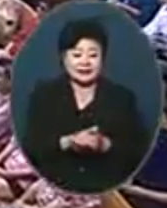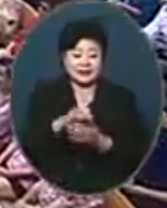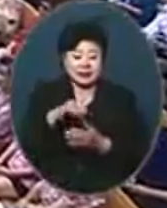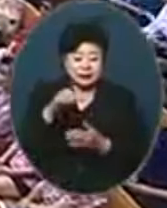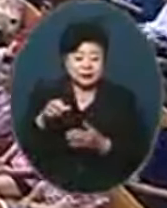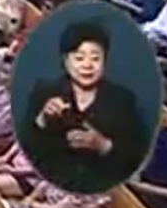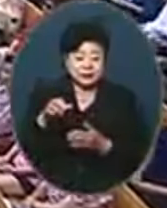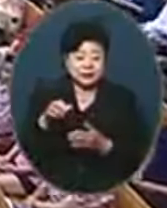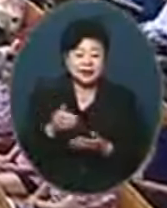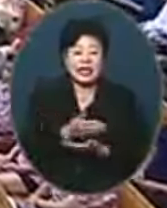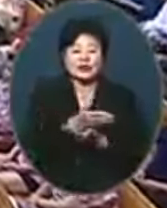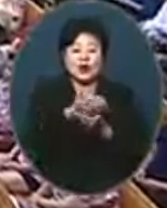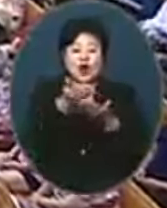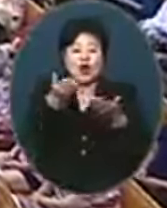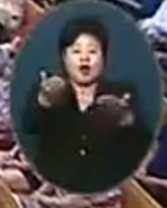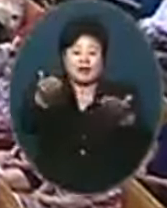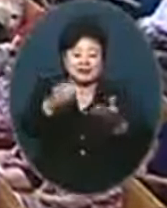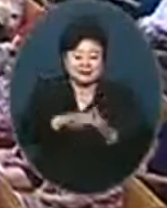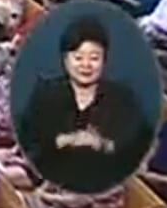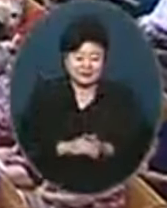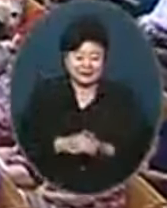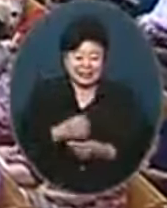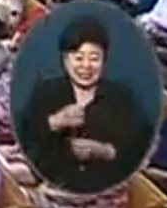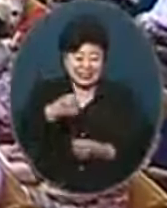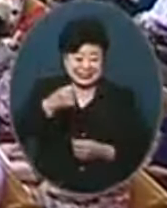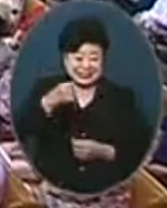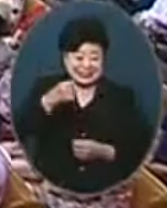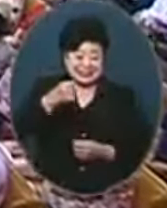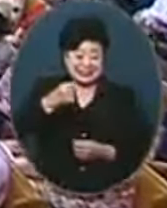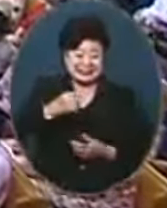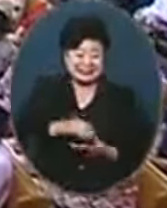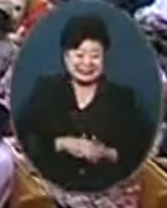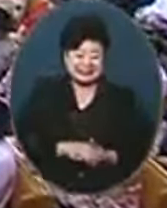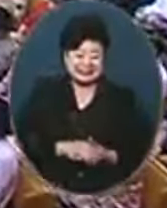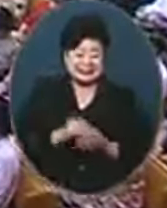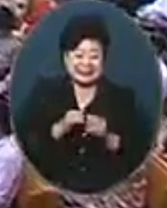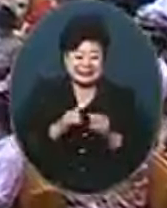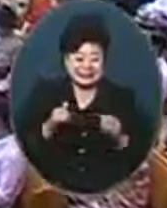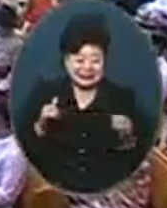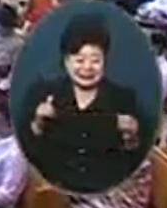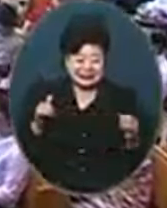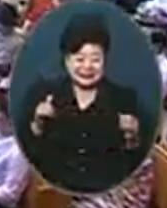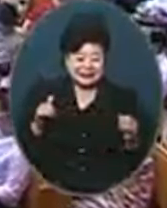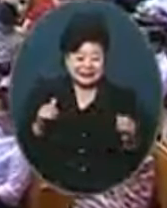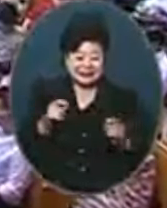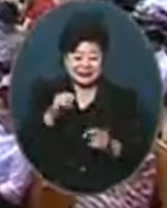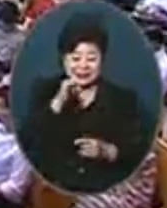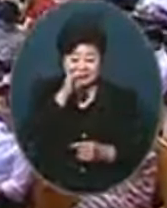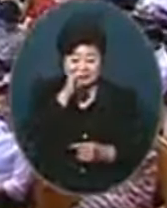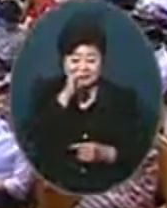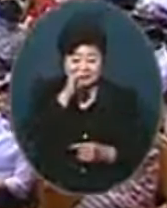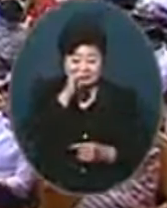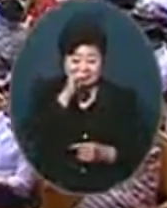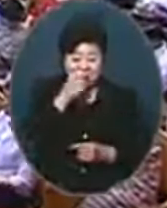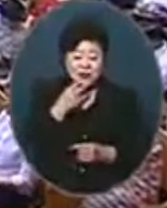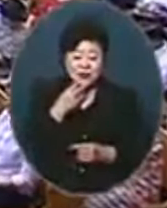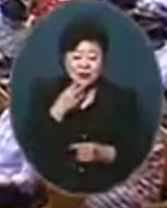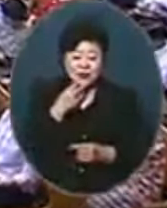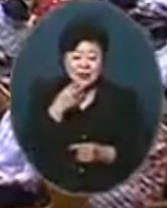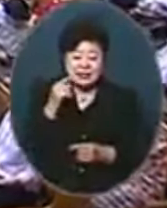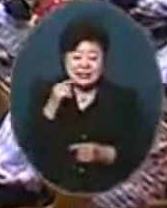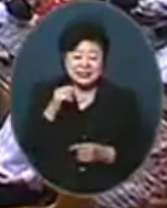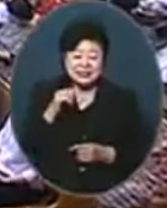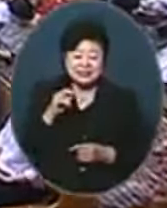이웃과 나누어 가지며 살아라고 말씀하고 있습니다. 요한 1서